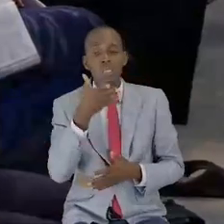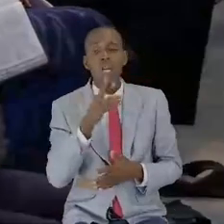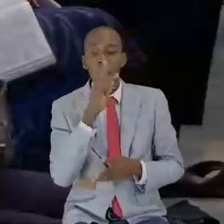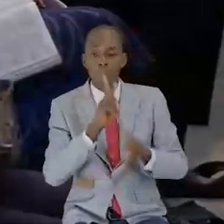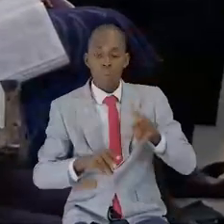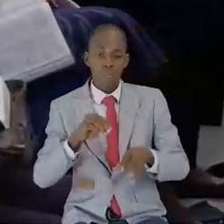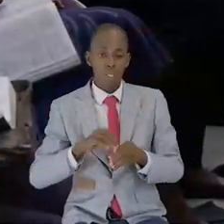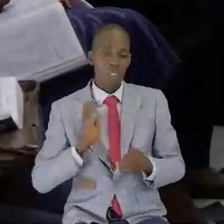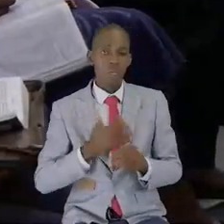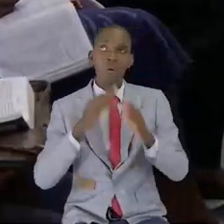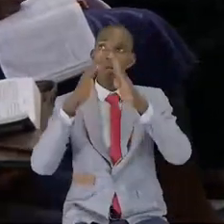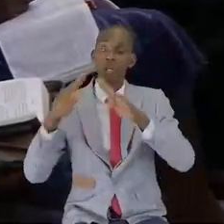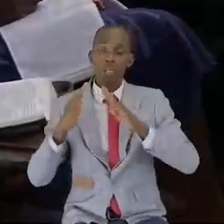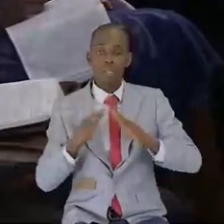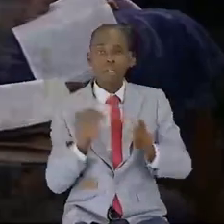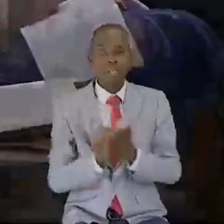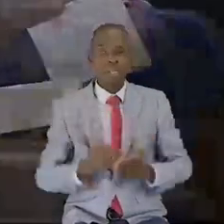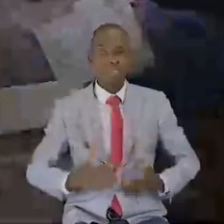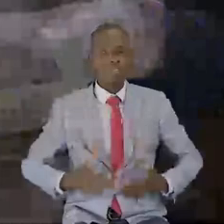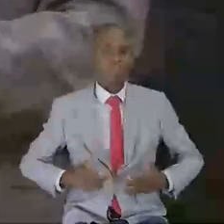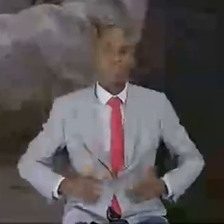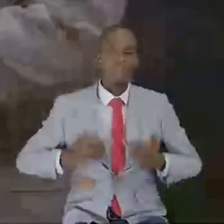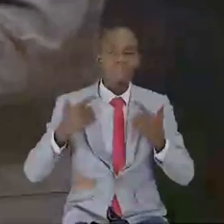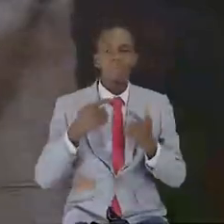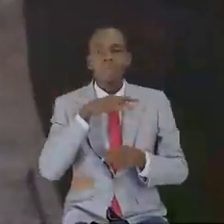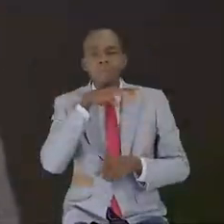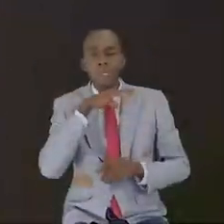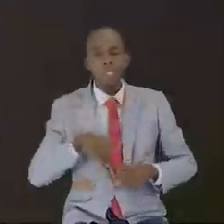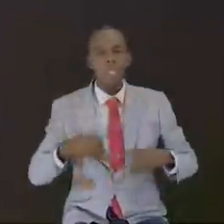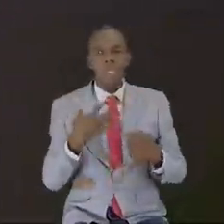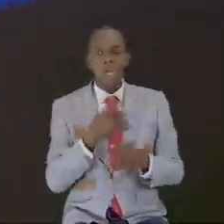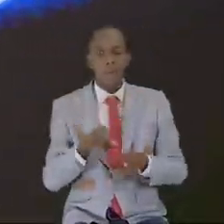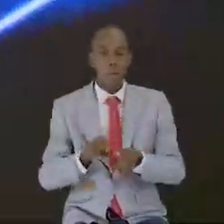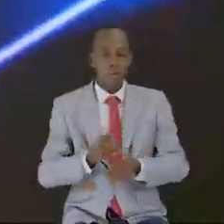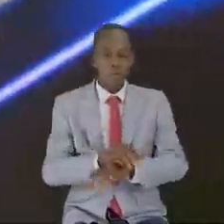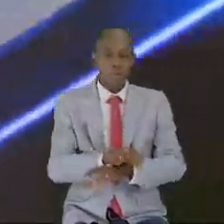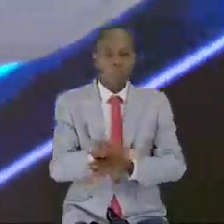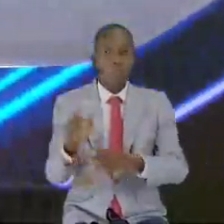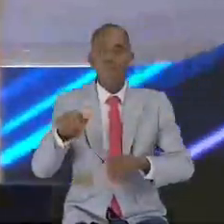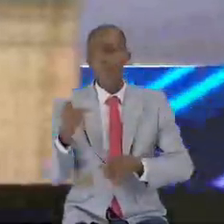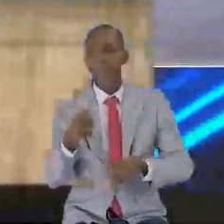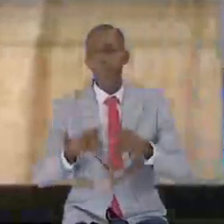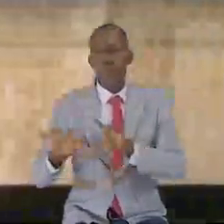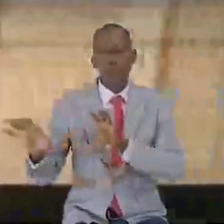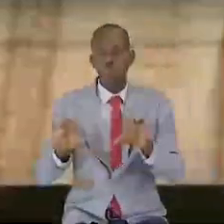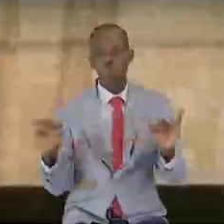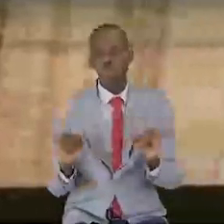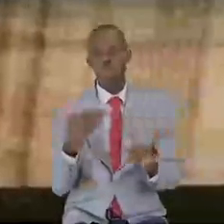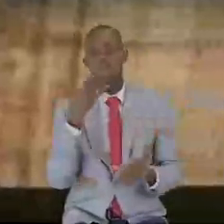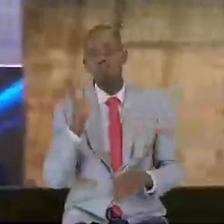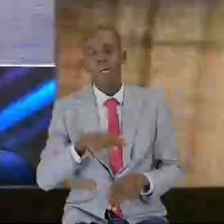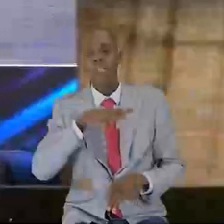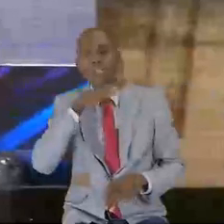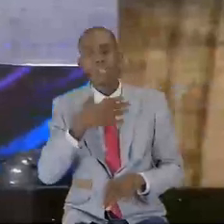corrompues, une vie corruptrice et qui influencent les autres à s'engage dans la même corruption. Maintenant, tu es né de